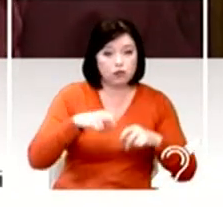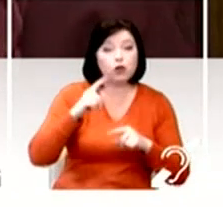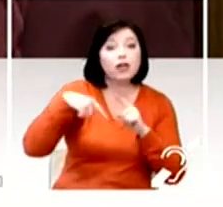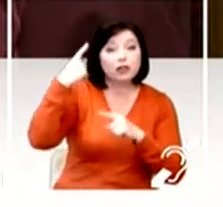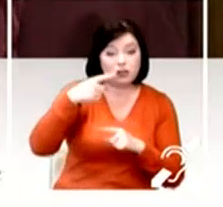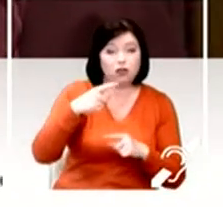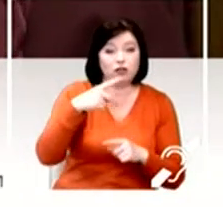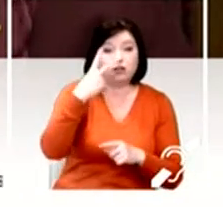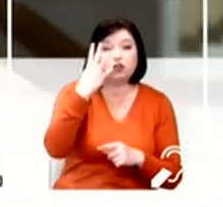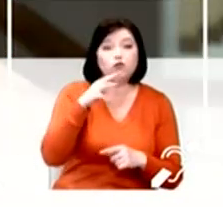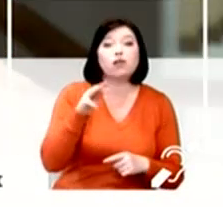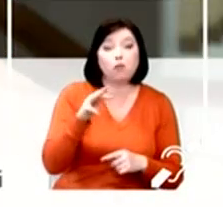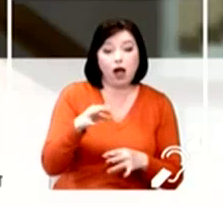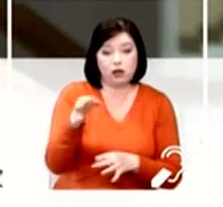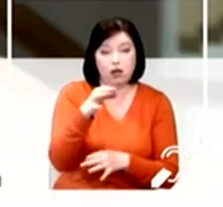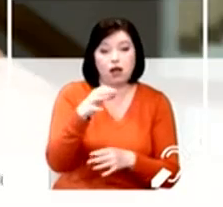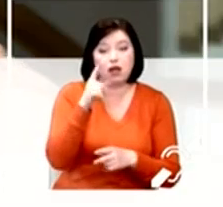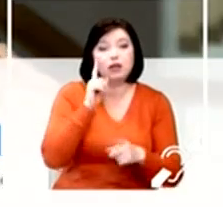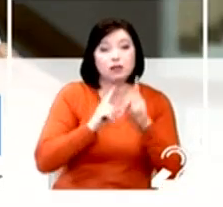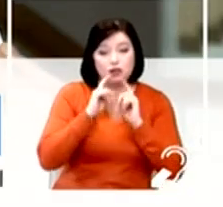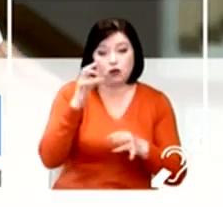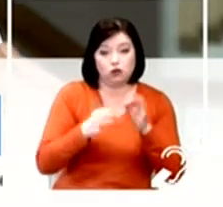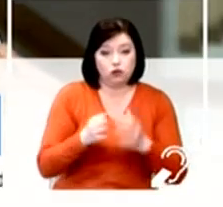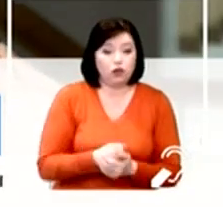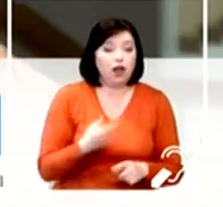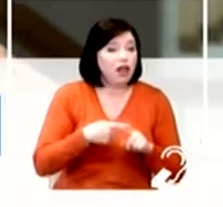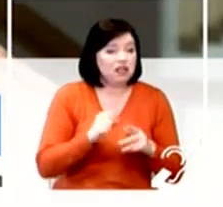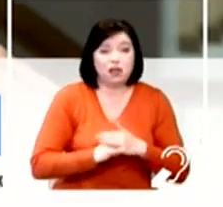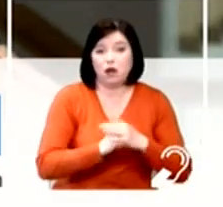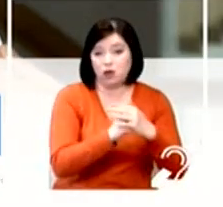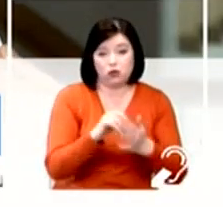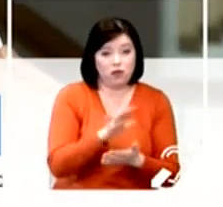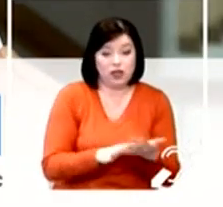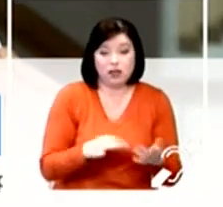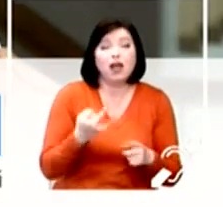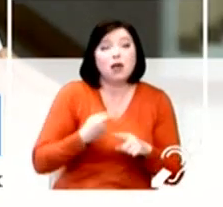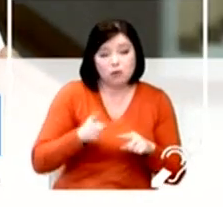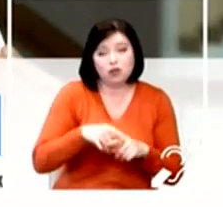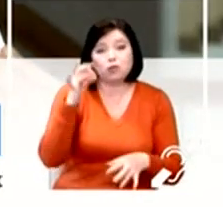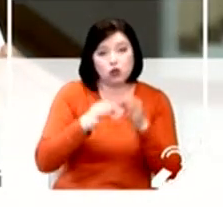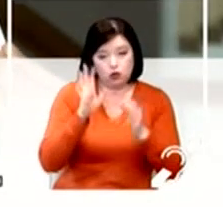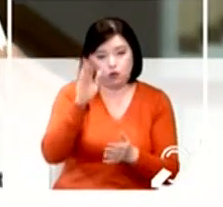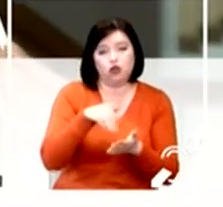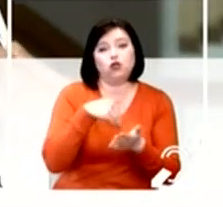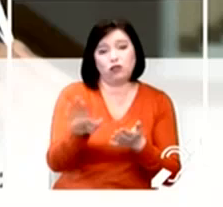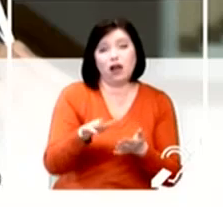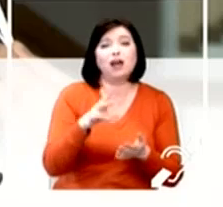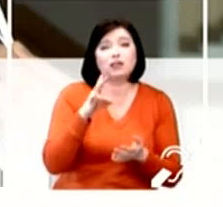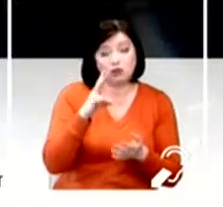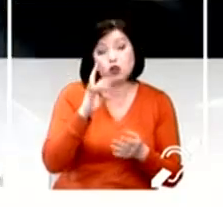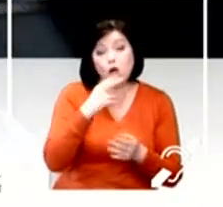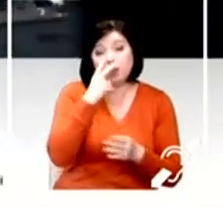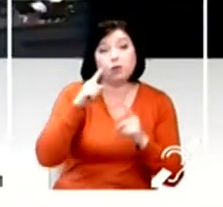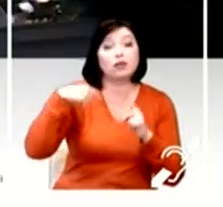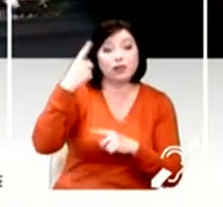pe 24 martie. Considerăm că nu este întemeiată această cerere și respectiv instanța se va pronunța pe această cerere la următoarea